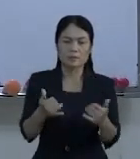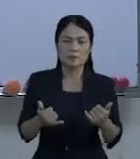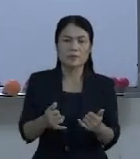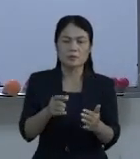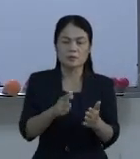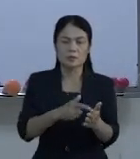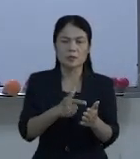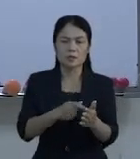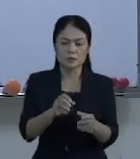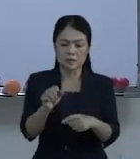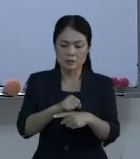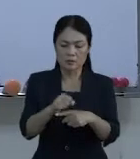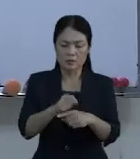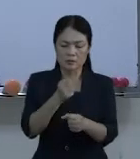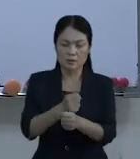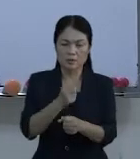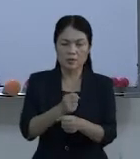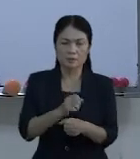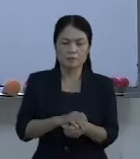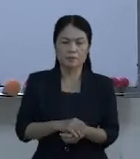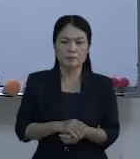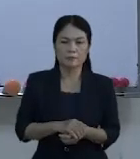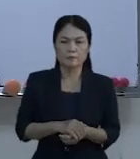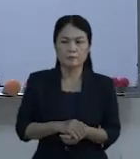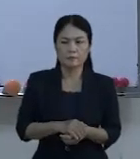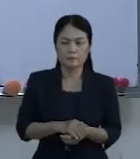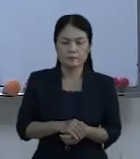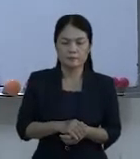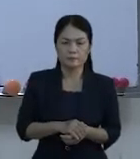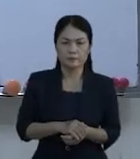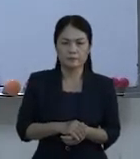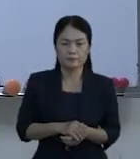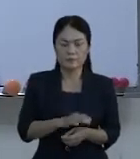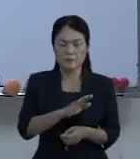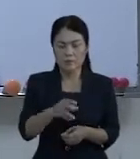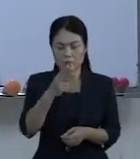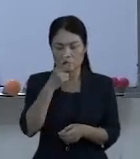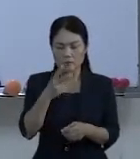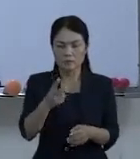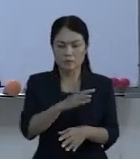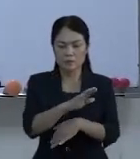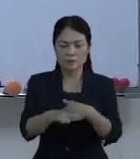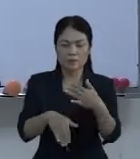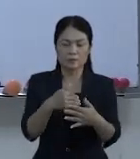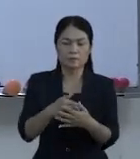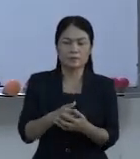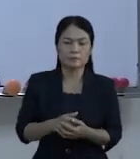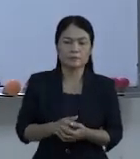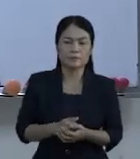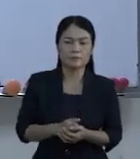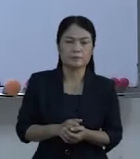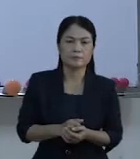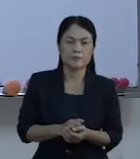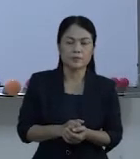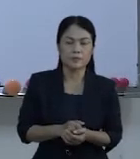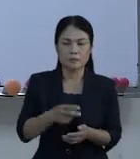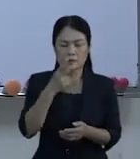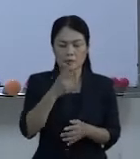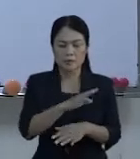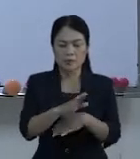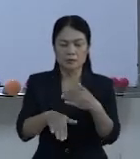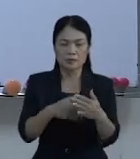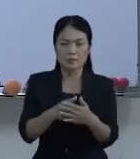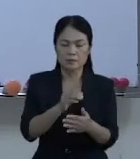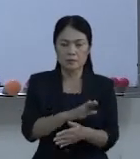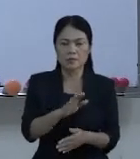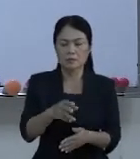nghe su con thu làm hát và còn nè và lớp con mưa mà từng ngọc nia và mưa mà từng ngọc nia